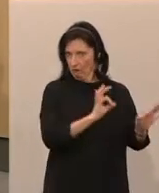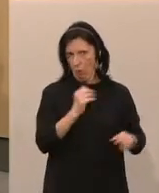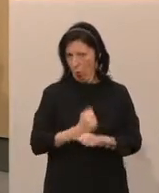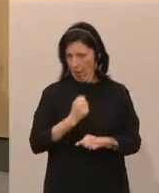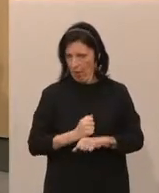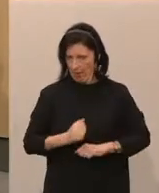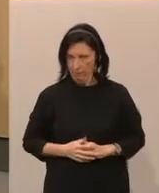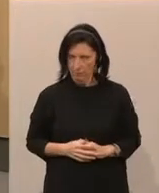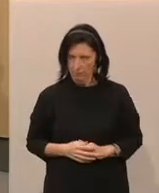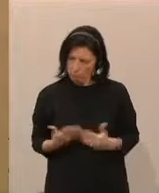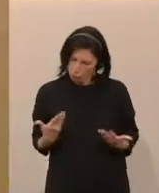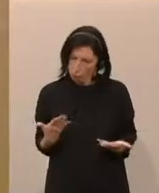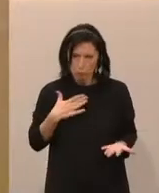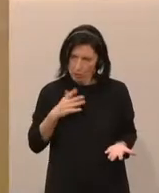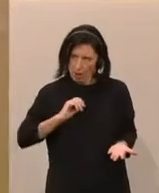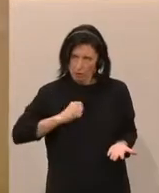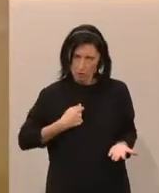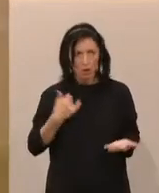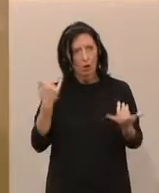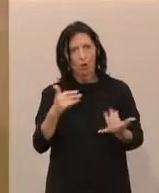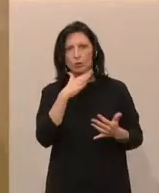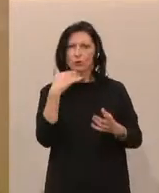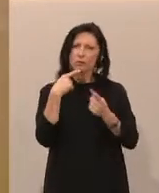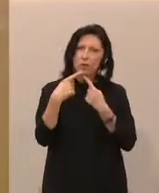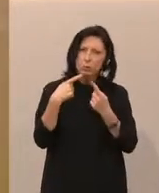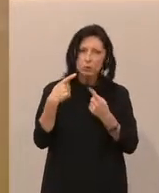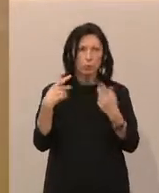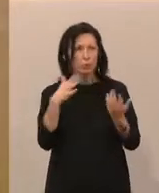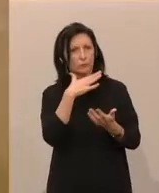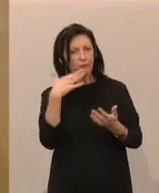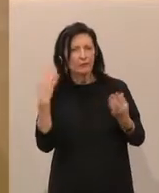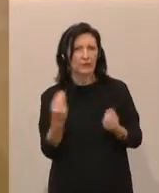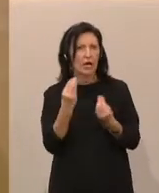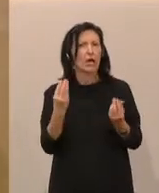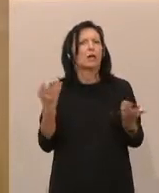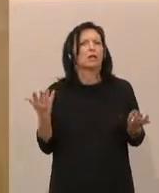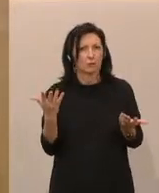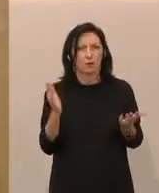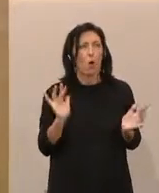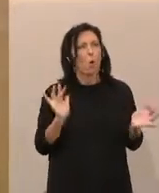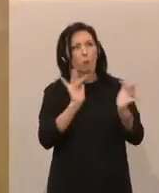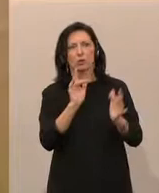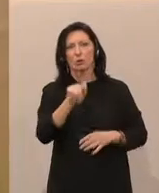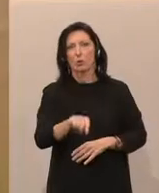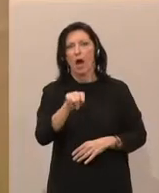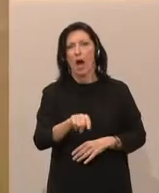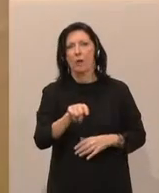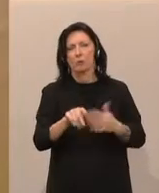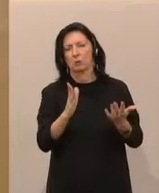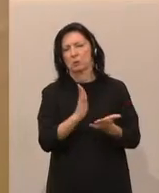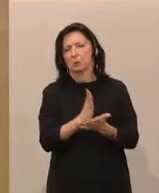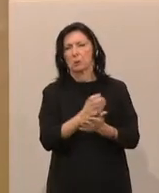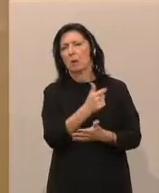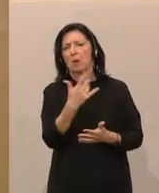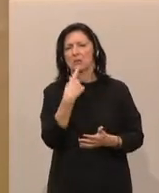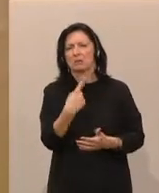schauen wir uns die fakten an weil heute ja vieles gesprochen wurde und vieles schon von einigen oppositionsabgeordneten zum besten gegeben